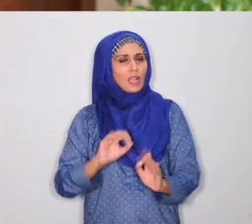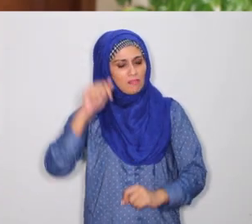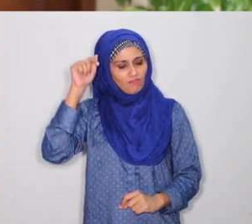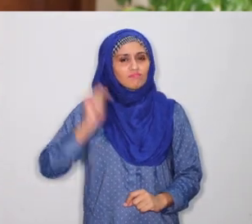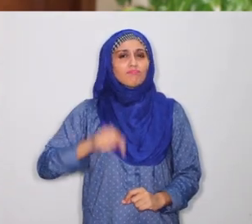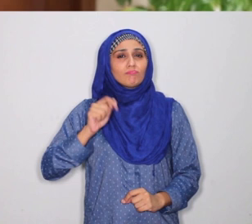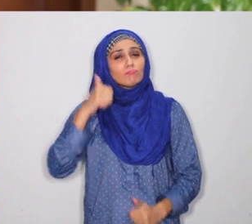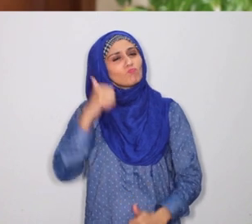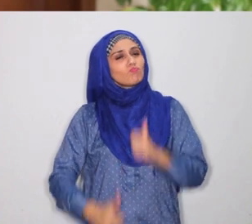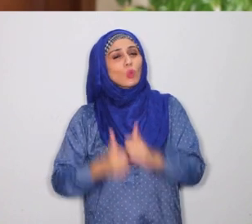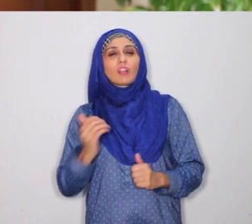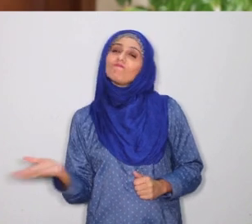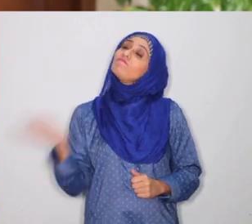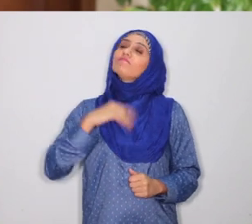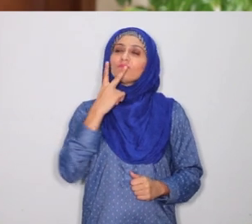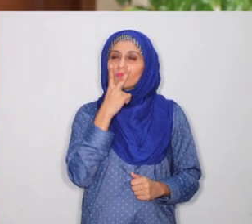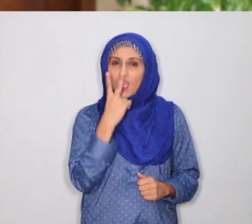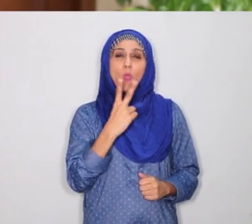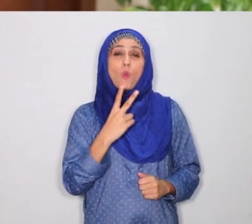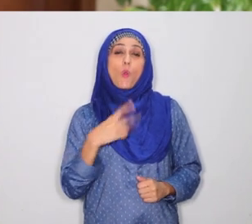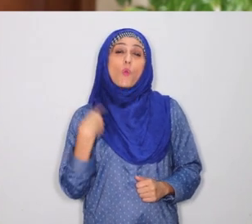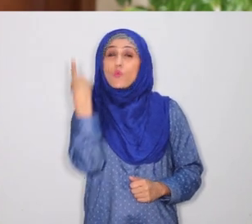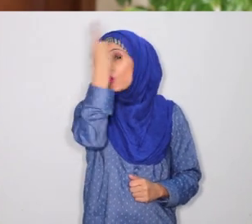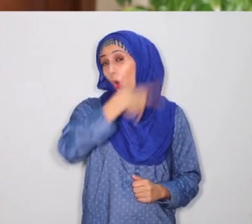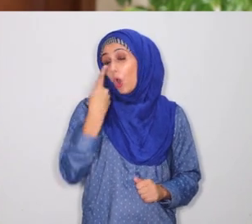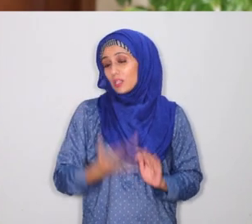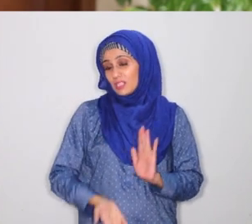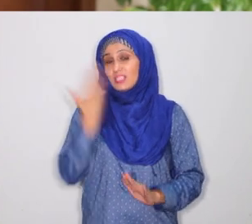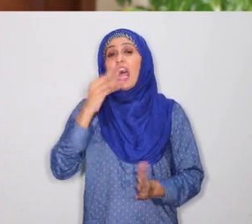हो ही जाए कि कौन ज्यादा अच्छा है।